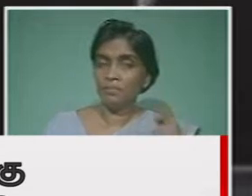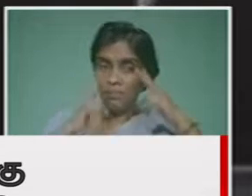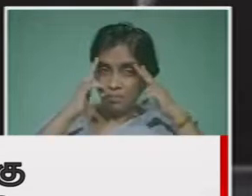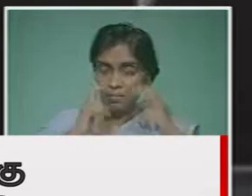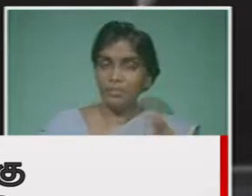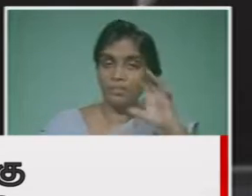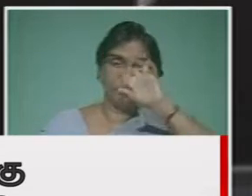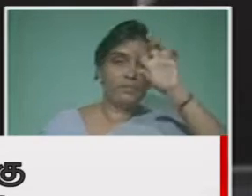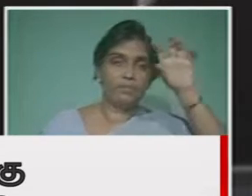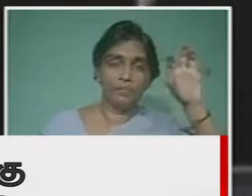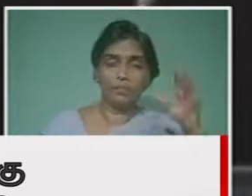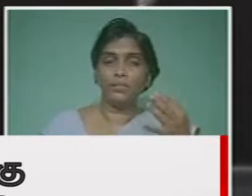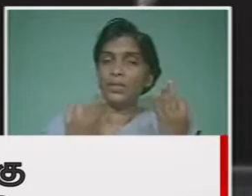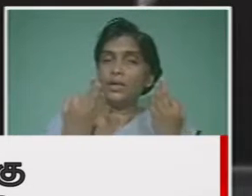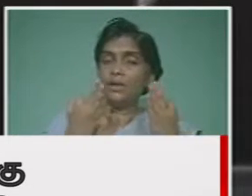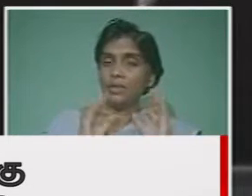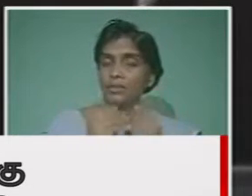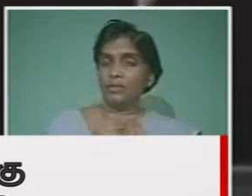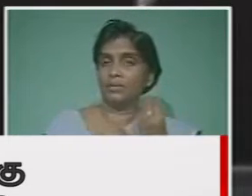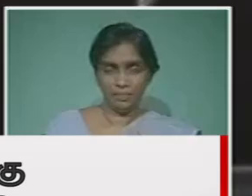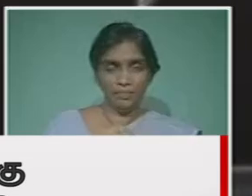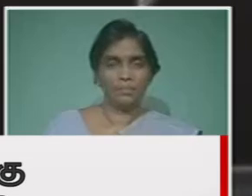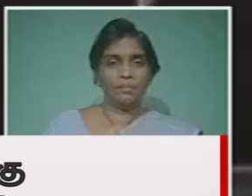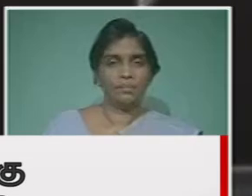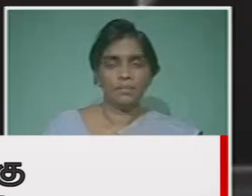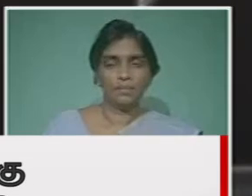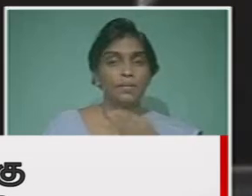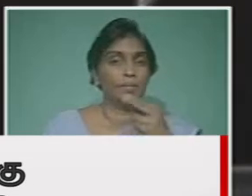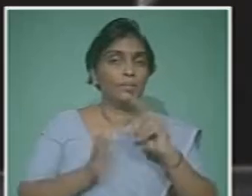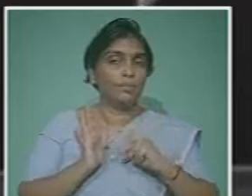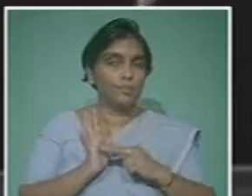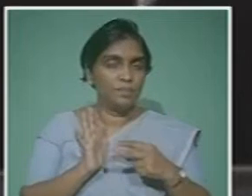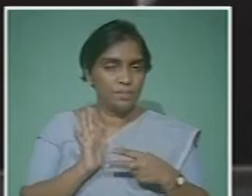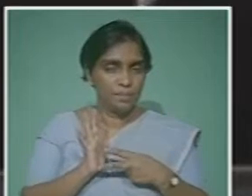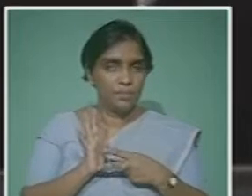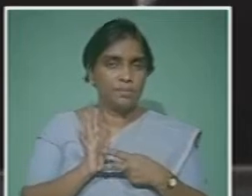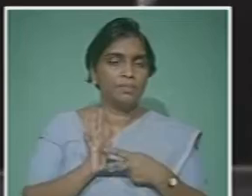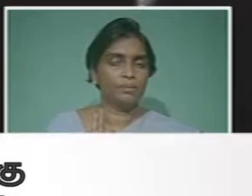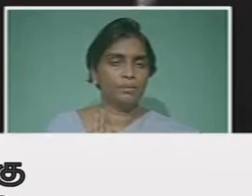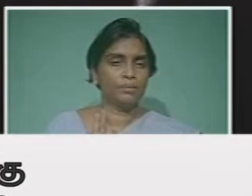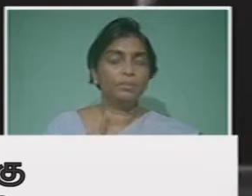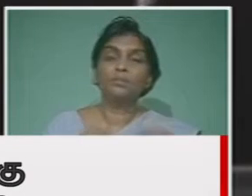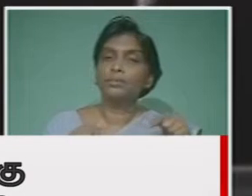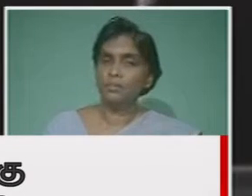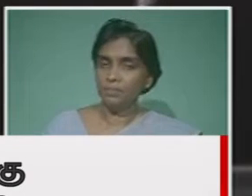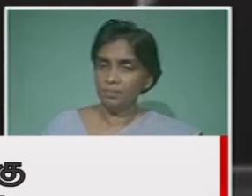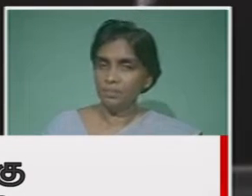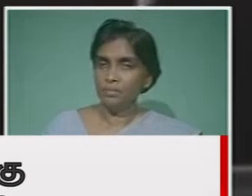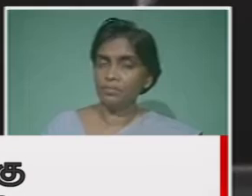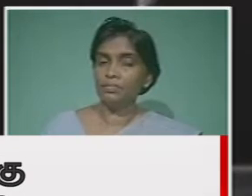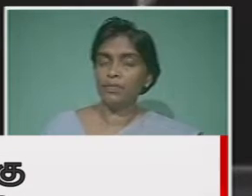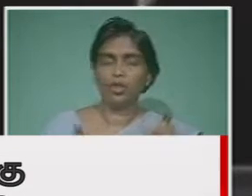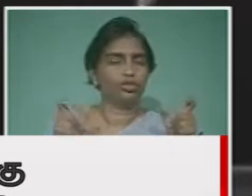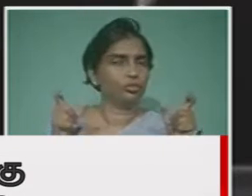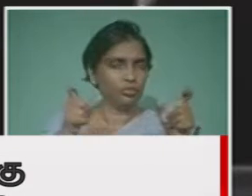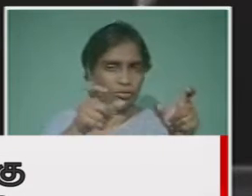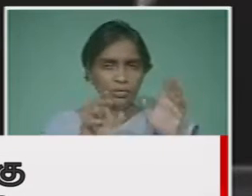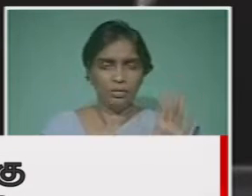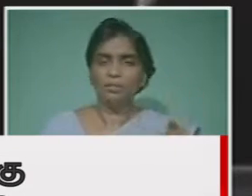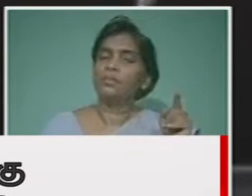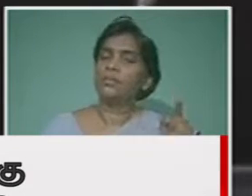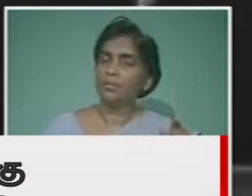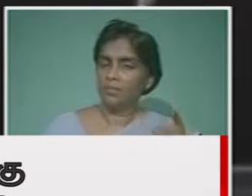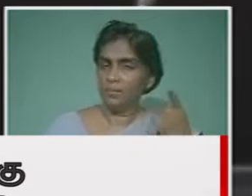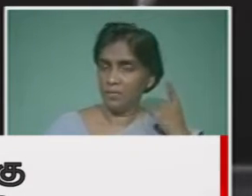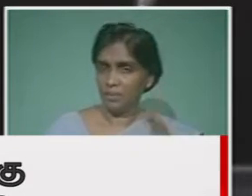இனாமாக வழங்கப்பட்ட எத்தனையோ கொடுப்பனவுகள், எத்தனையோ திட்டங்கள், அனாதைகளுக்கான கொடுப்பனவுகள் எல்லாம் இன்று தடை செய்யப்பட்டிருக்கிறது. எனவே இந்த